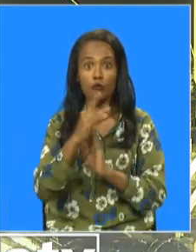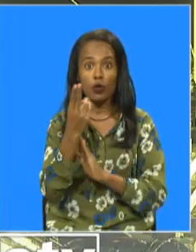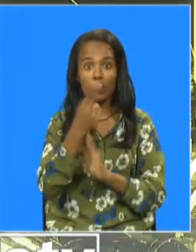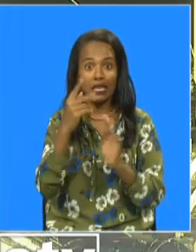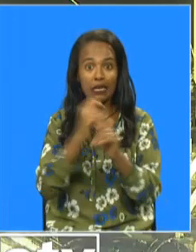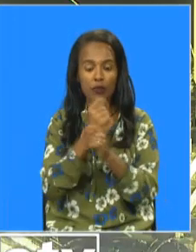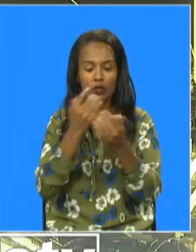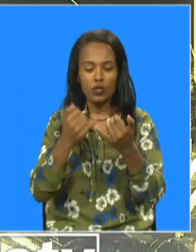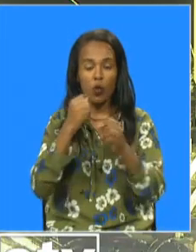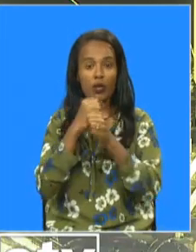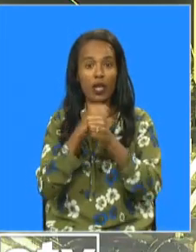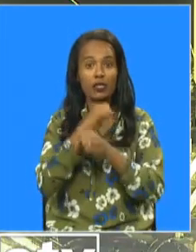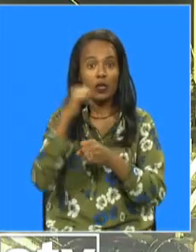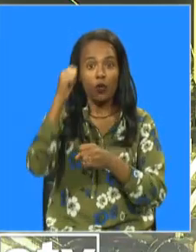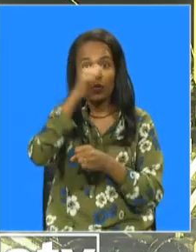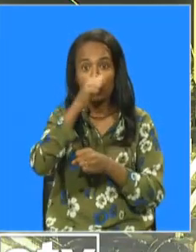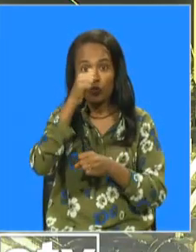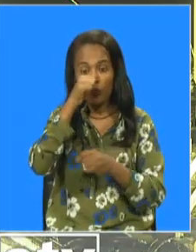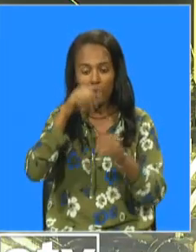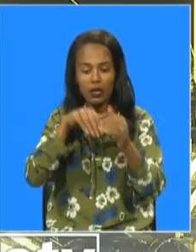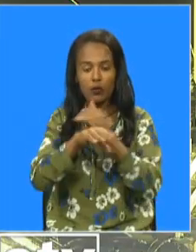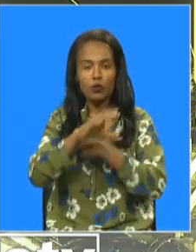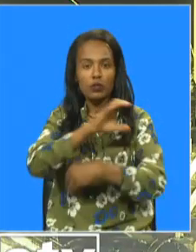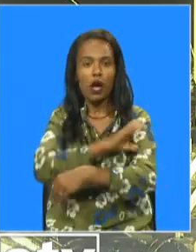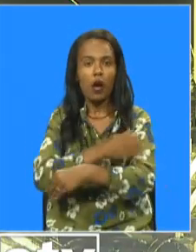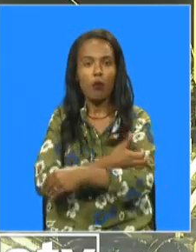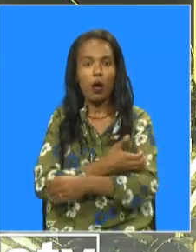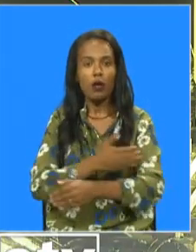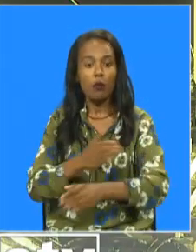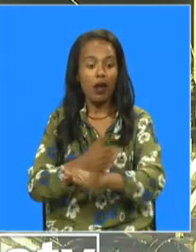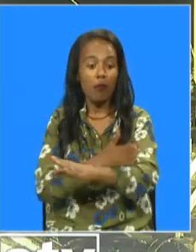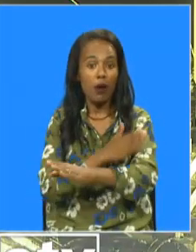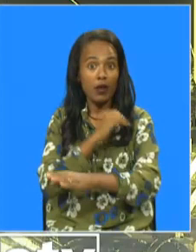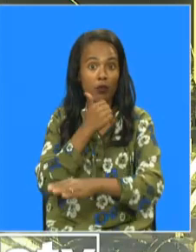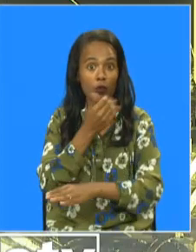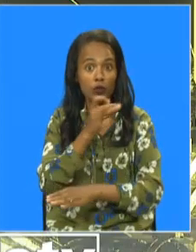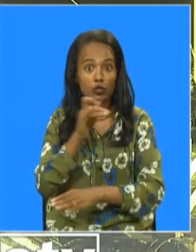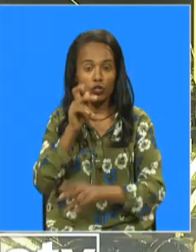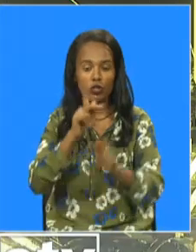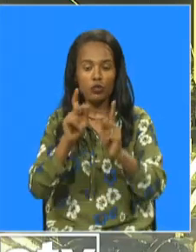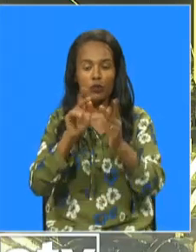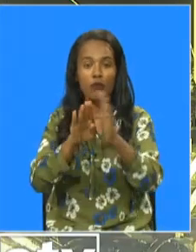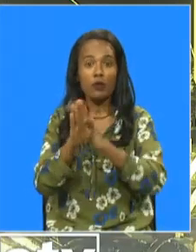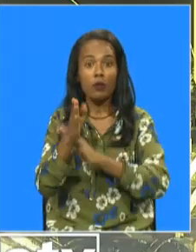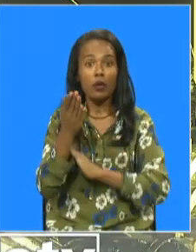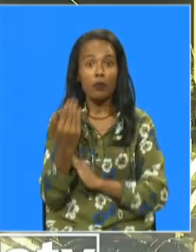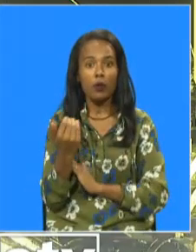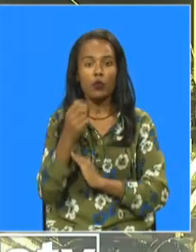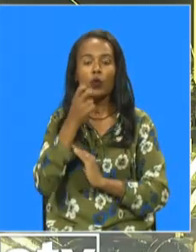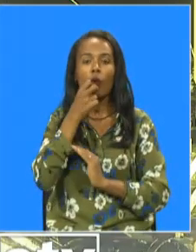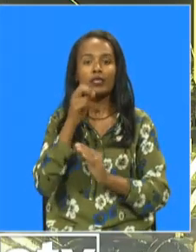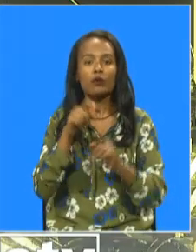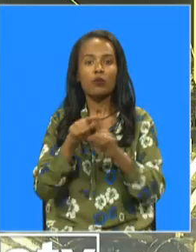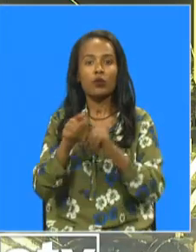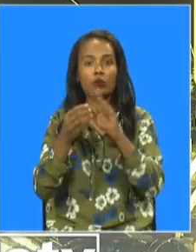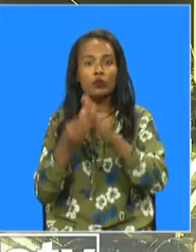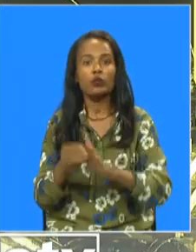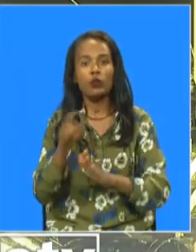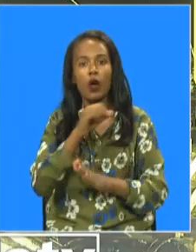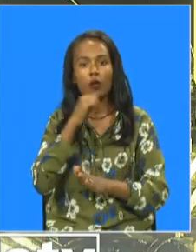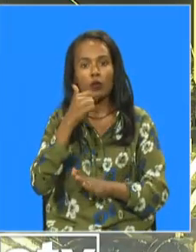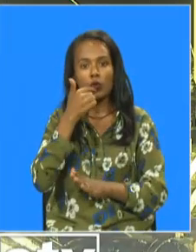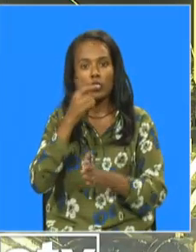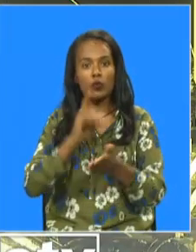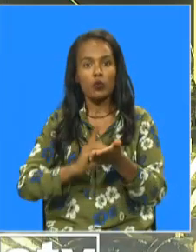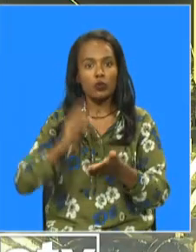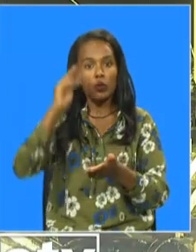ተግባር እስካሁን ያልተከናወነው ኢትዮጵያ የውስጥ አቅሟን ባለማዳበሯ እንጂ ከዚህ በፊት በነበሩ ዓለም አቀፍ የውሃ ስምምነቶች ተጽዕኖ አለመሆኑም ነው ዶክተር